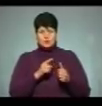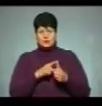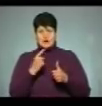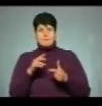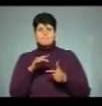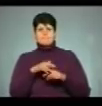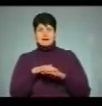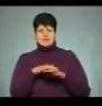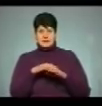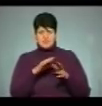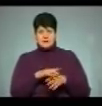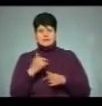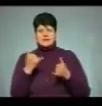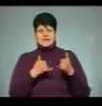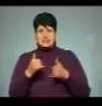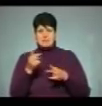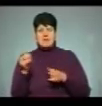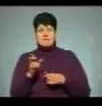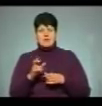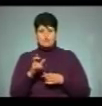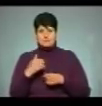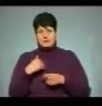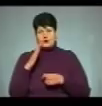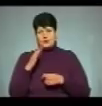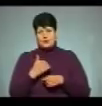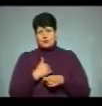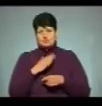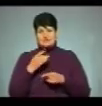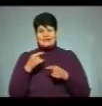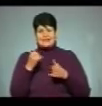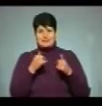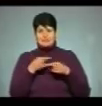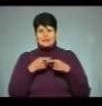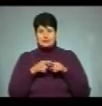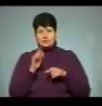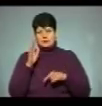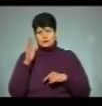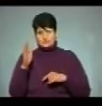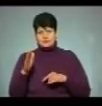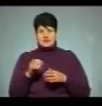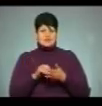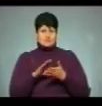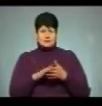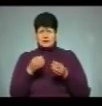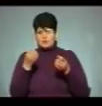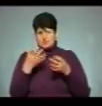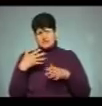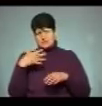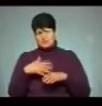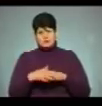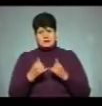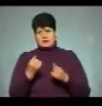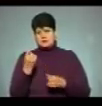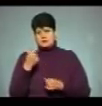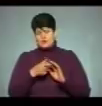математика, хімія і біологія. Я хочу стати хіміком-технологом в майбутньому. Реєстрування досить просте і зрозуміле для